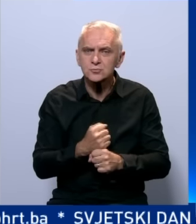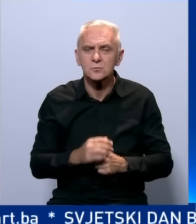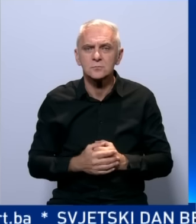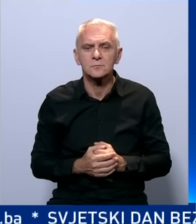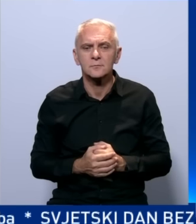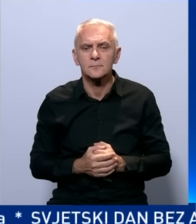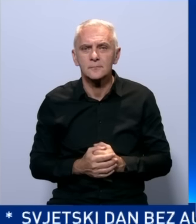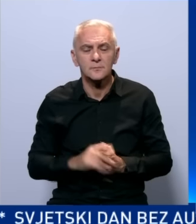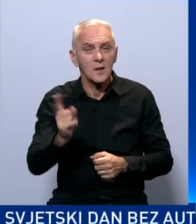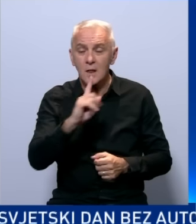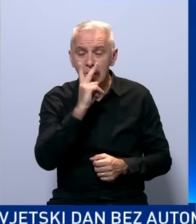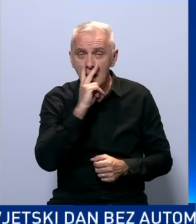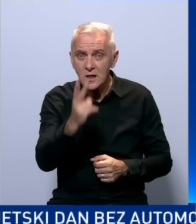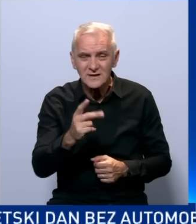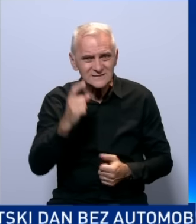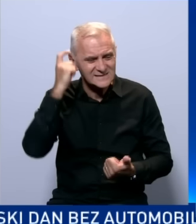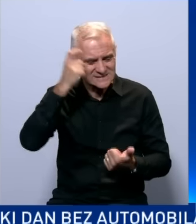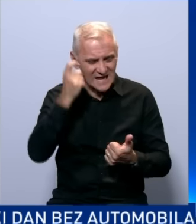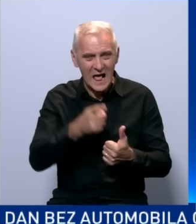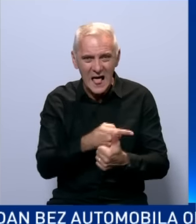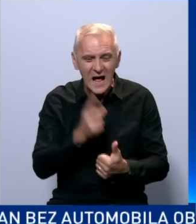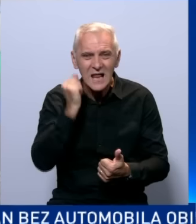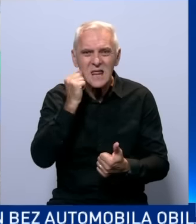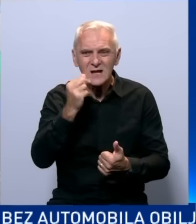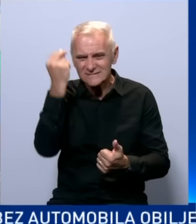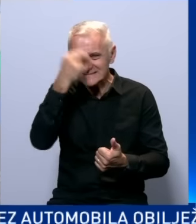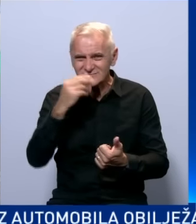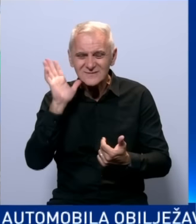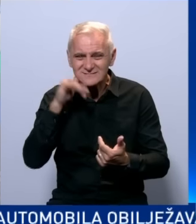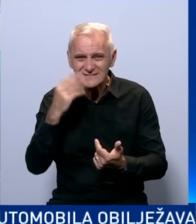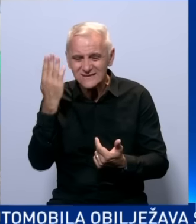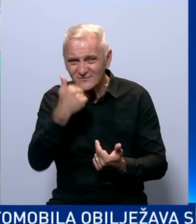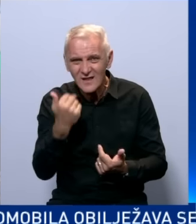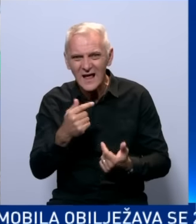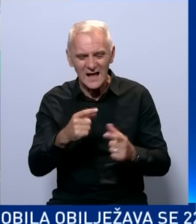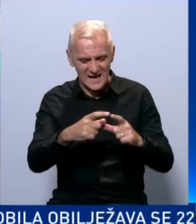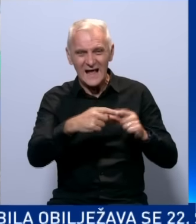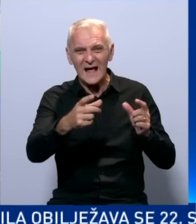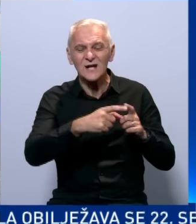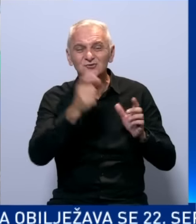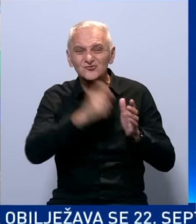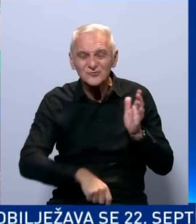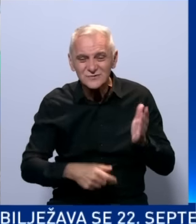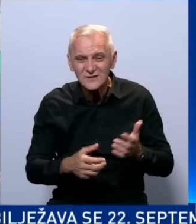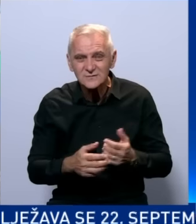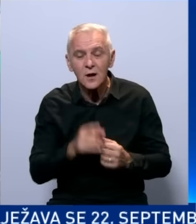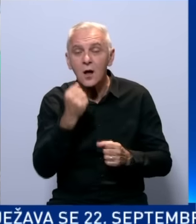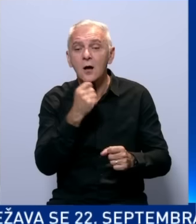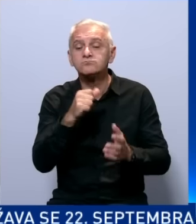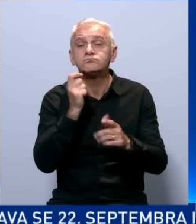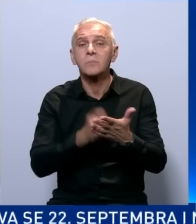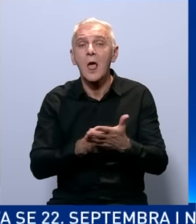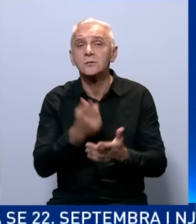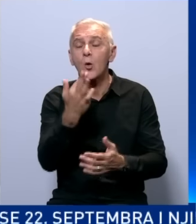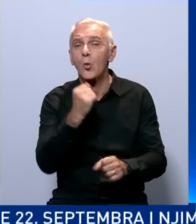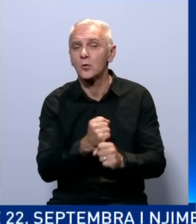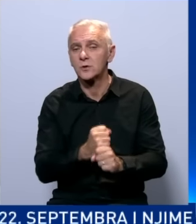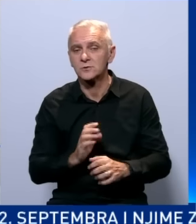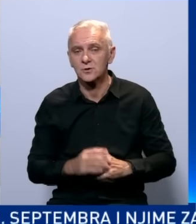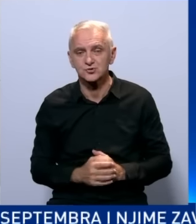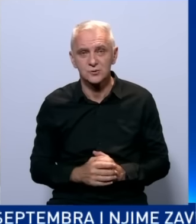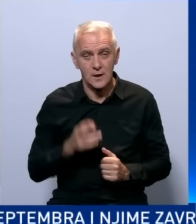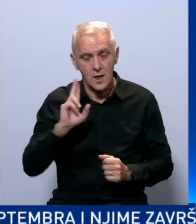zalaganju, znači ne gleda se niti stranačka pripadnost, niti boja stranačke iskaznice, plaćen si onoliko koliko radiš. Imamo